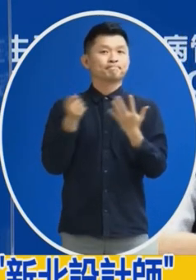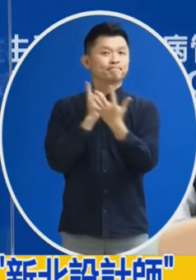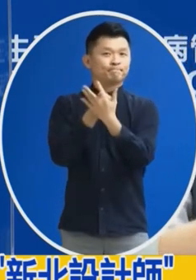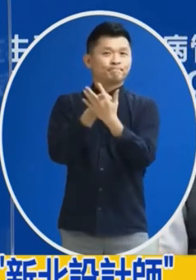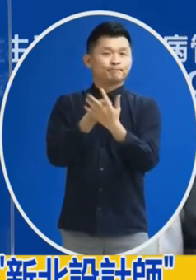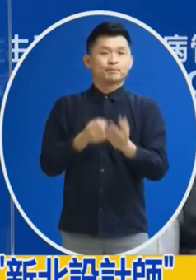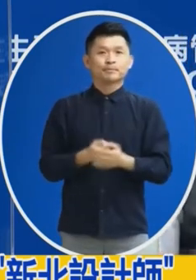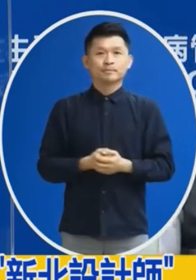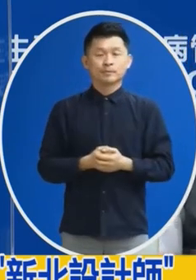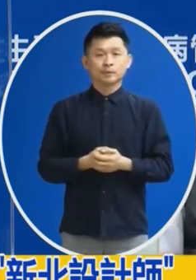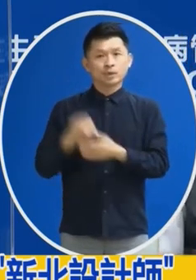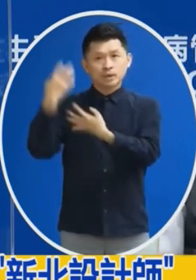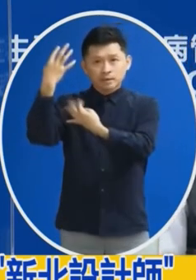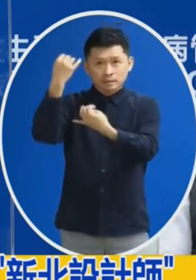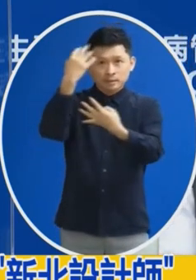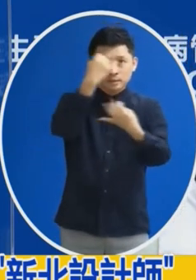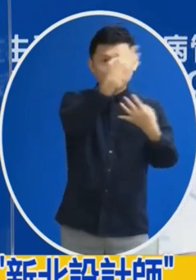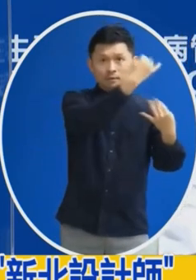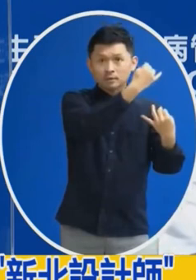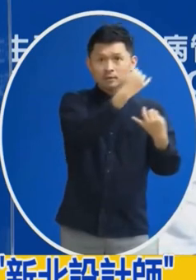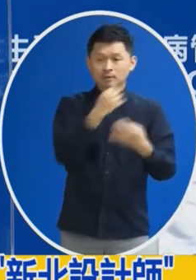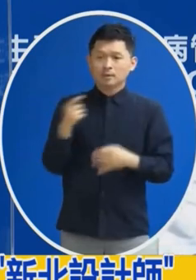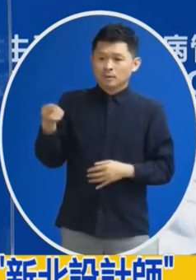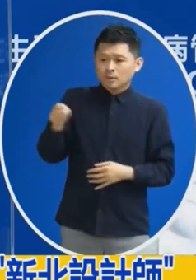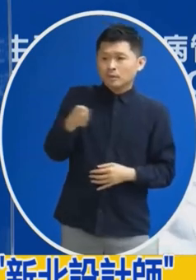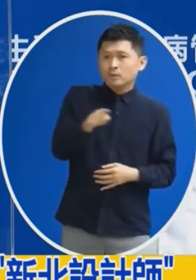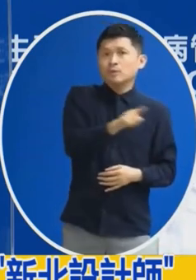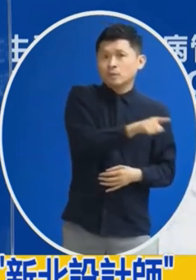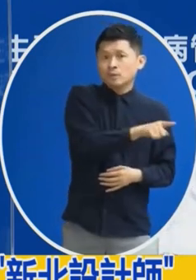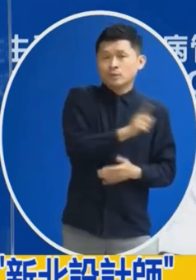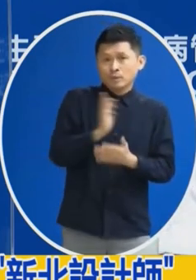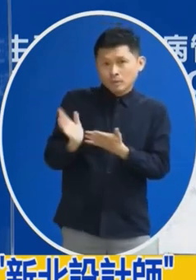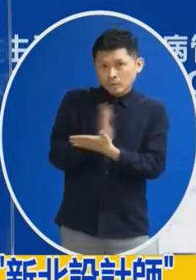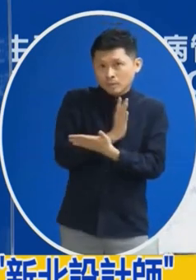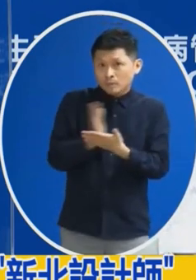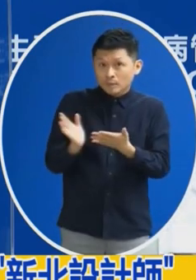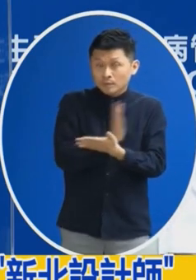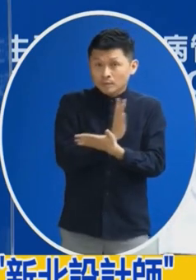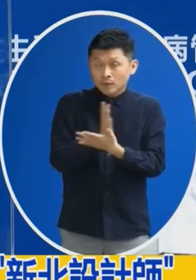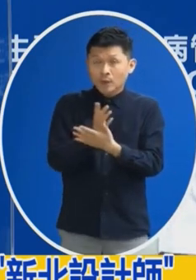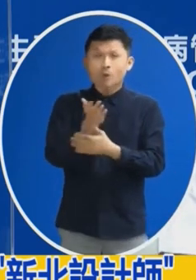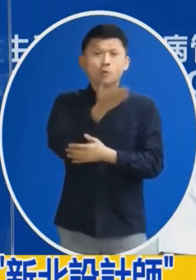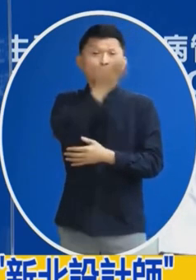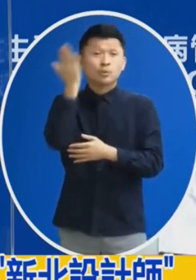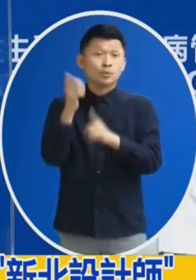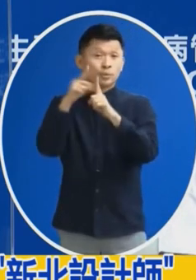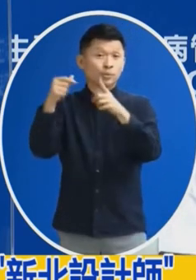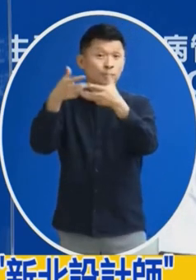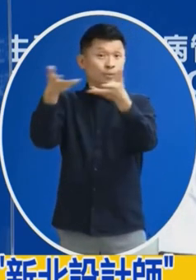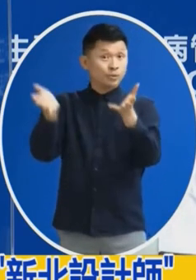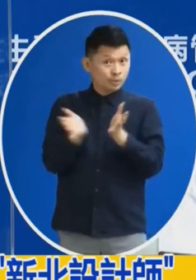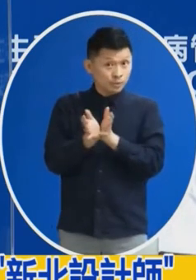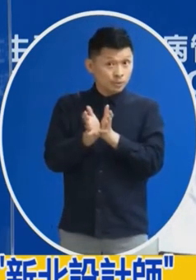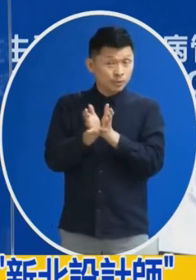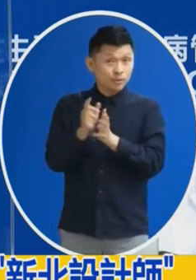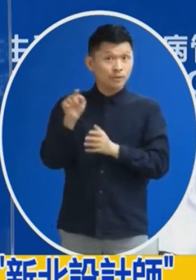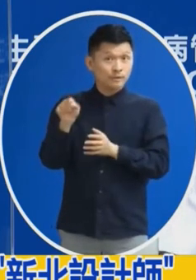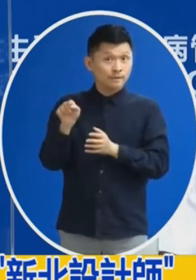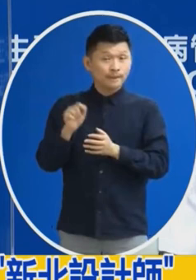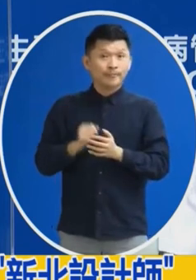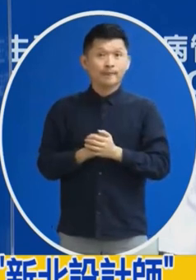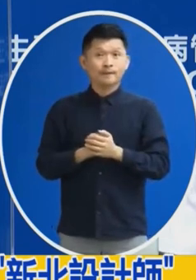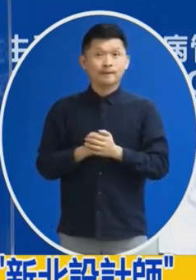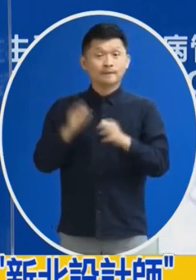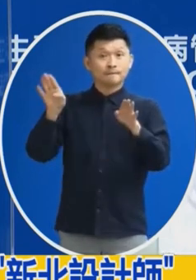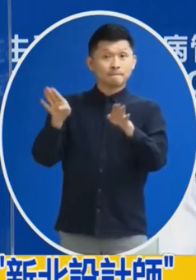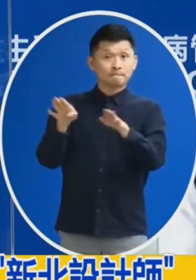从整体讲时间的序列来看，这个整体这个旅游团或是说这个旅游团的